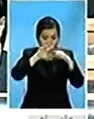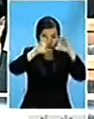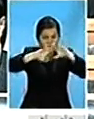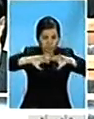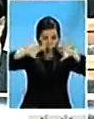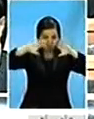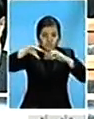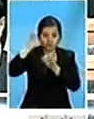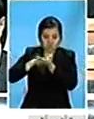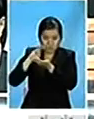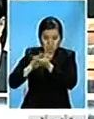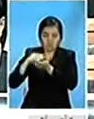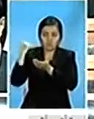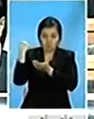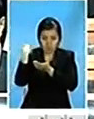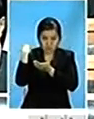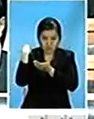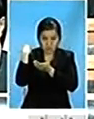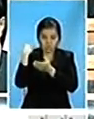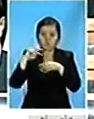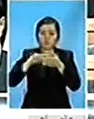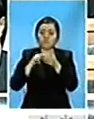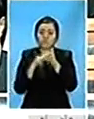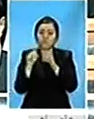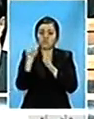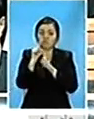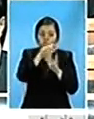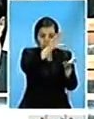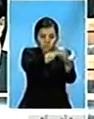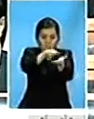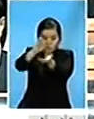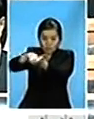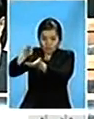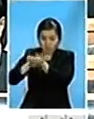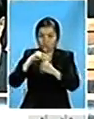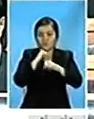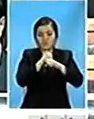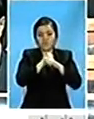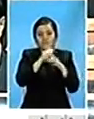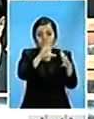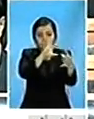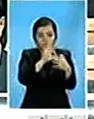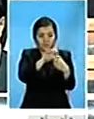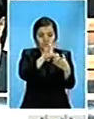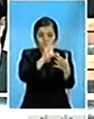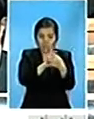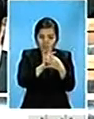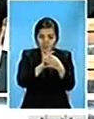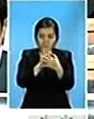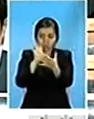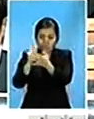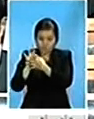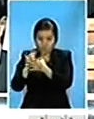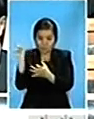ไว้นั้นเป็นการรวบรวมโครงการต่างๆของหน่วยงานเกี่ยวข้องพูดได้ว่าเป็นการ